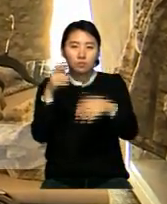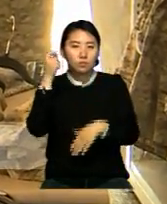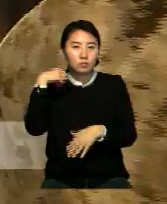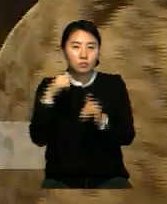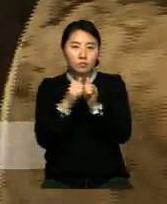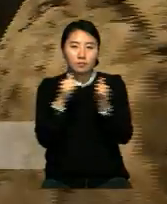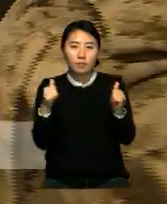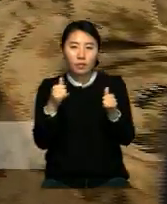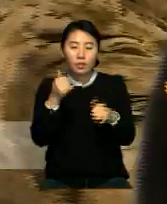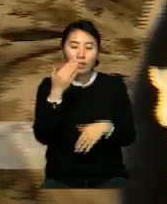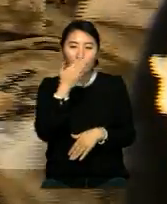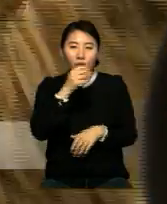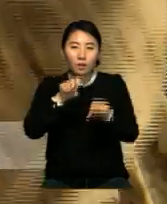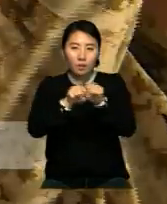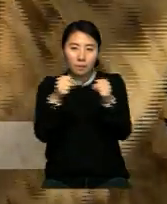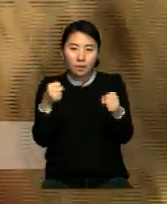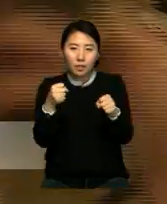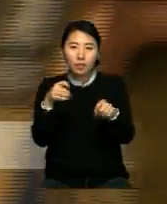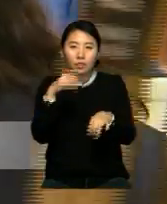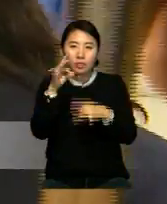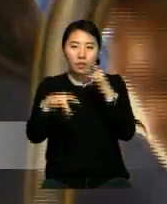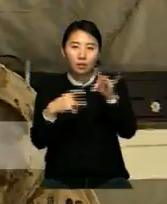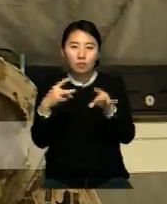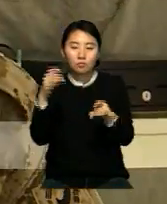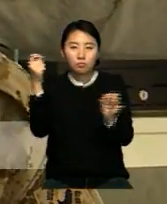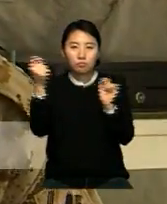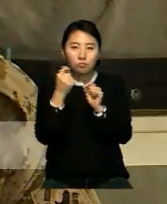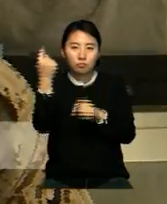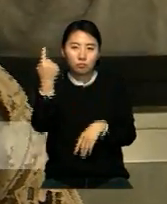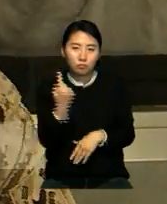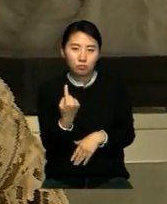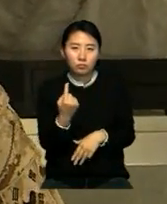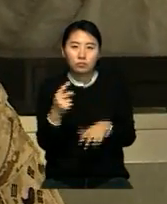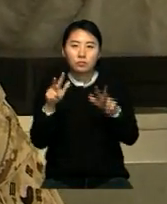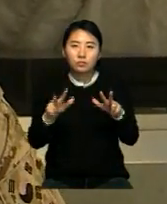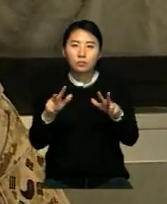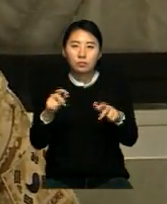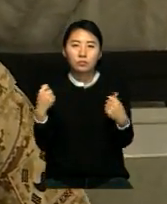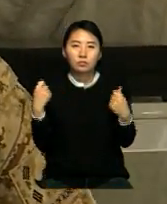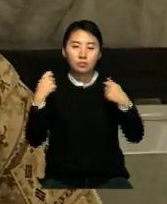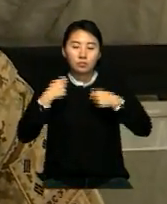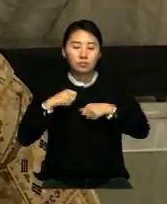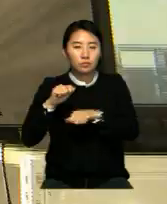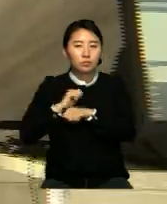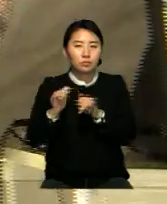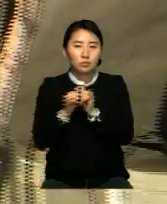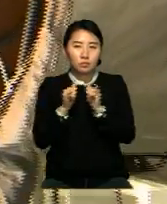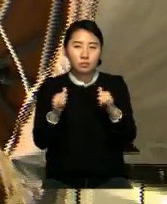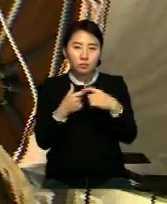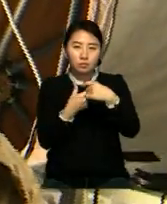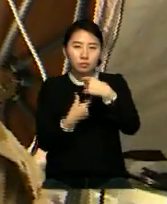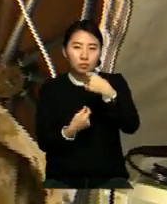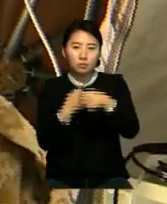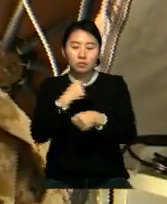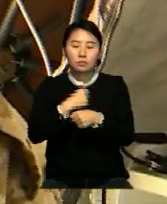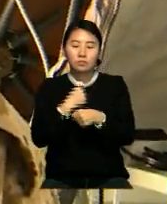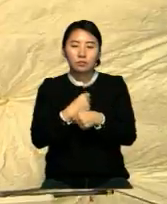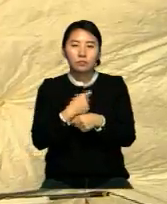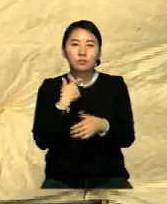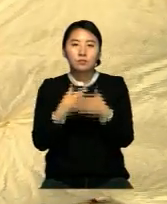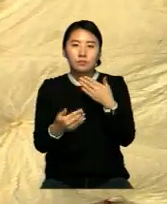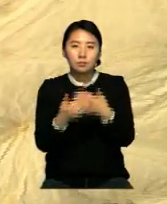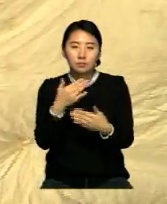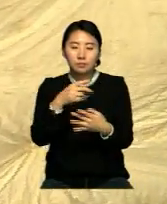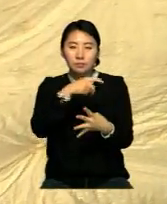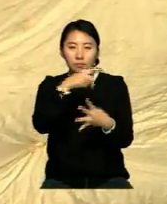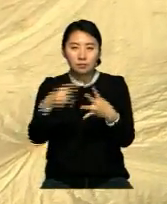아니라 대만과 태국에서도 발길이 이어지고 있습니다. 현재 군복 입기와 군번줄 만들기 등 체험 프로그램을